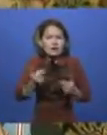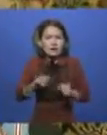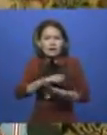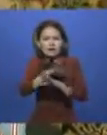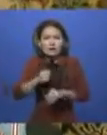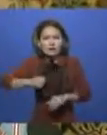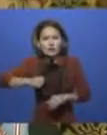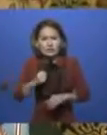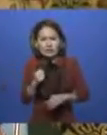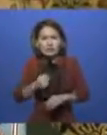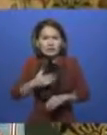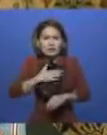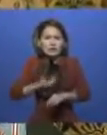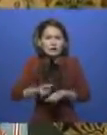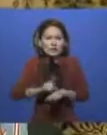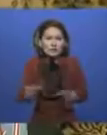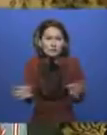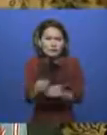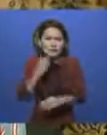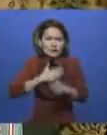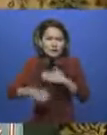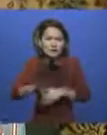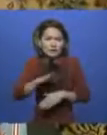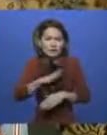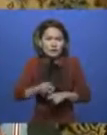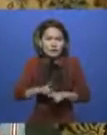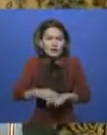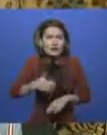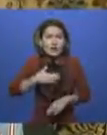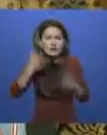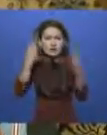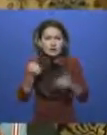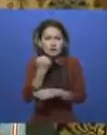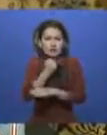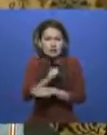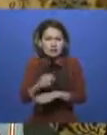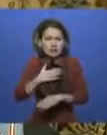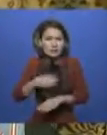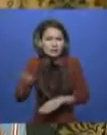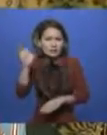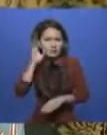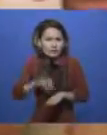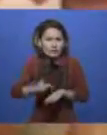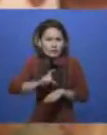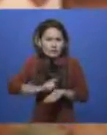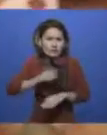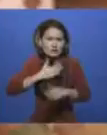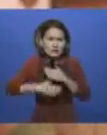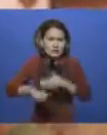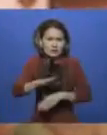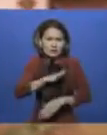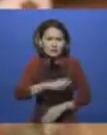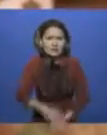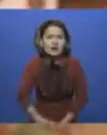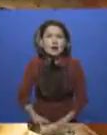болды. Ол кезде біз кезекті жорыққа дайындалып жатқан едік. Сол кезде сағындырған жеңіс хабары жетті. Жорық жолдары